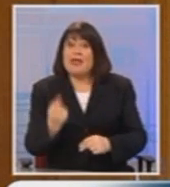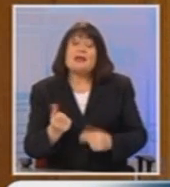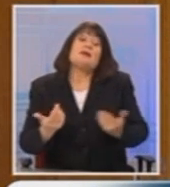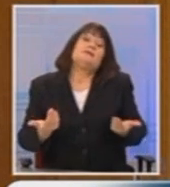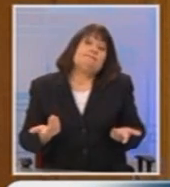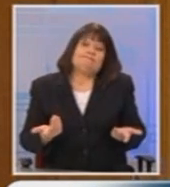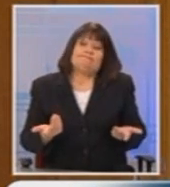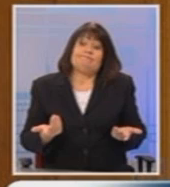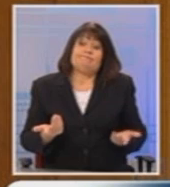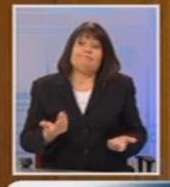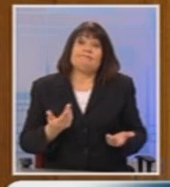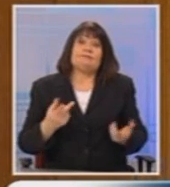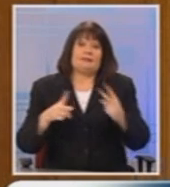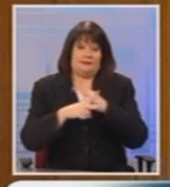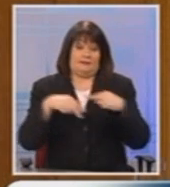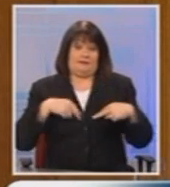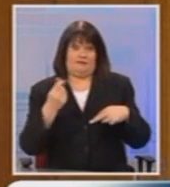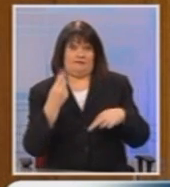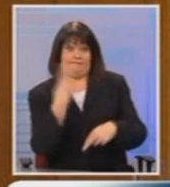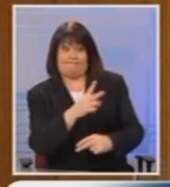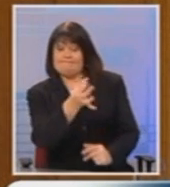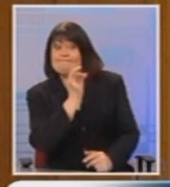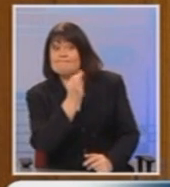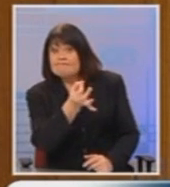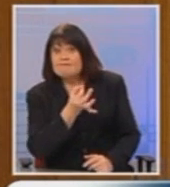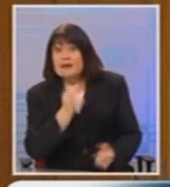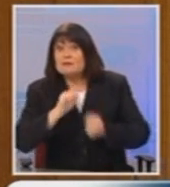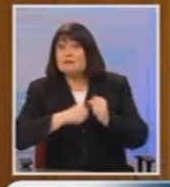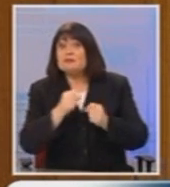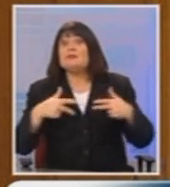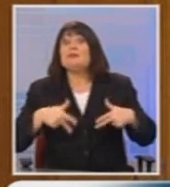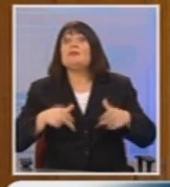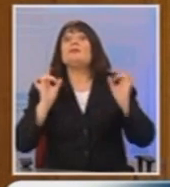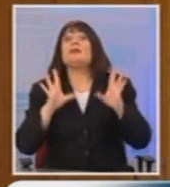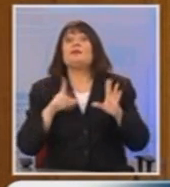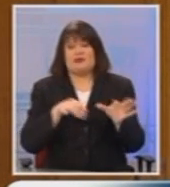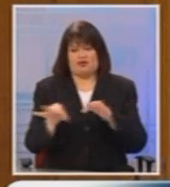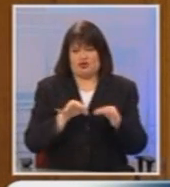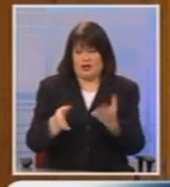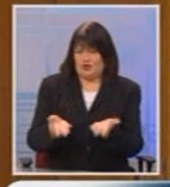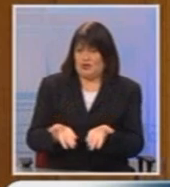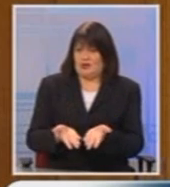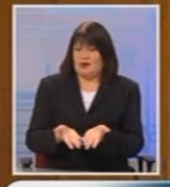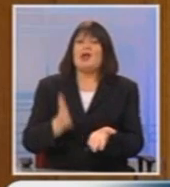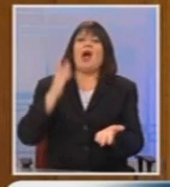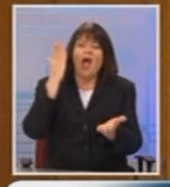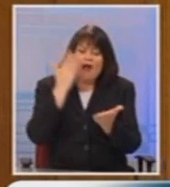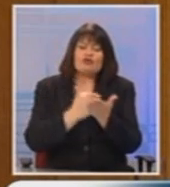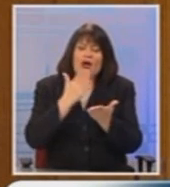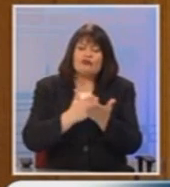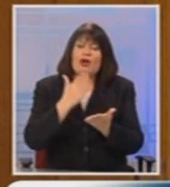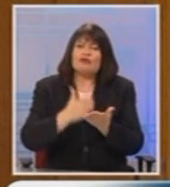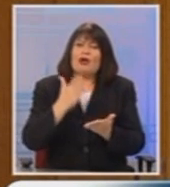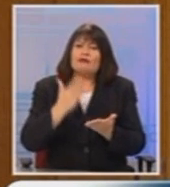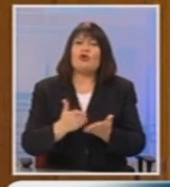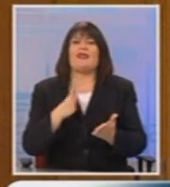μου, δεν υπήρξε καμία φωνή, καμία προσπάθεια της ελληνικής κυβέρνησης να επηρεάσει αυτό το σχέδιο, να πει εμείς το θέλουμε έτσι, με αυτό